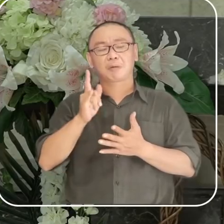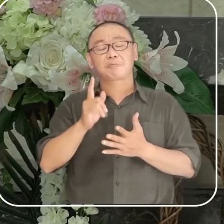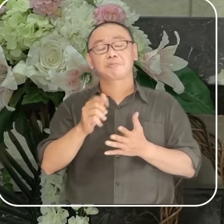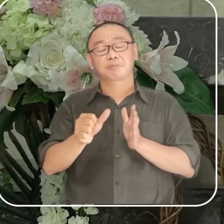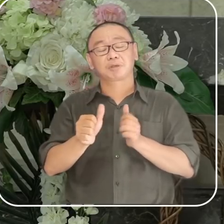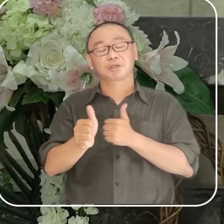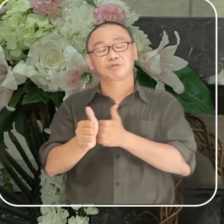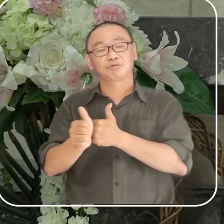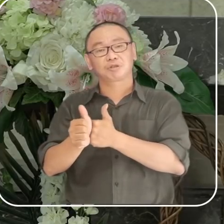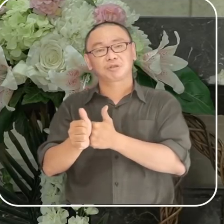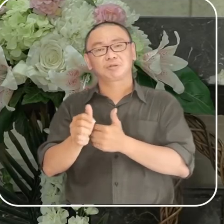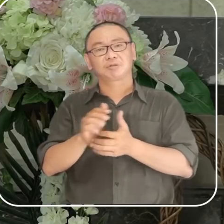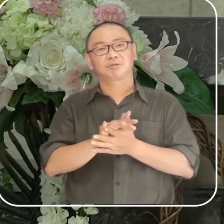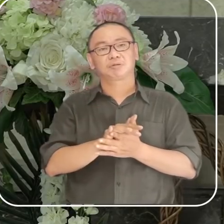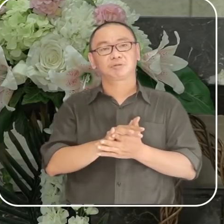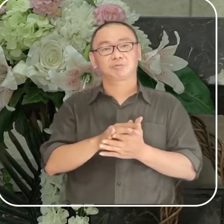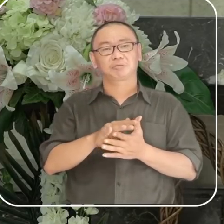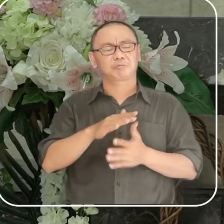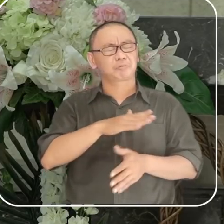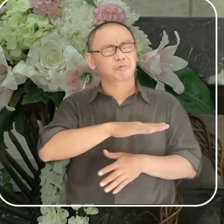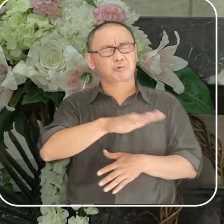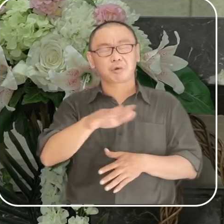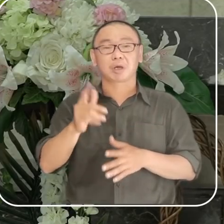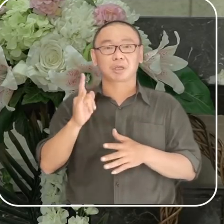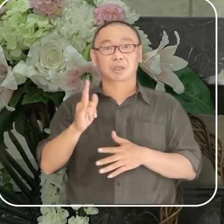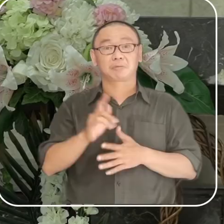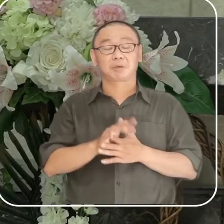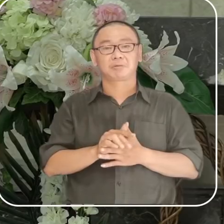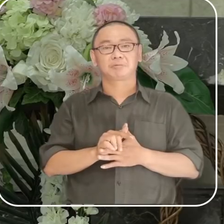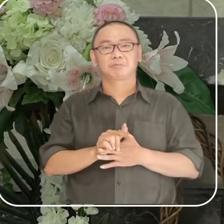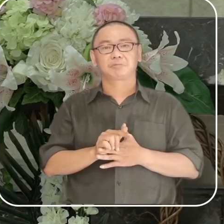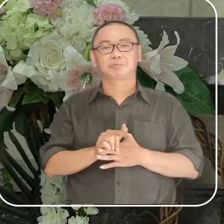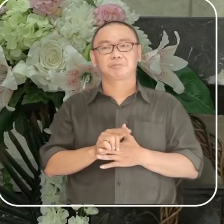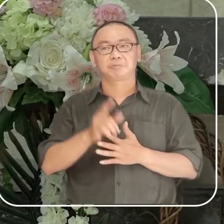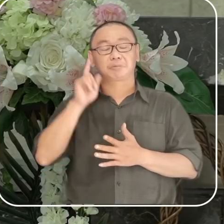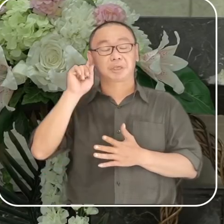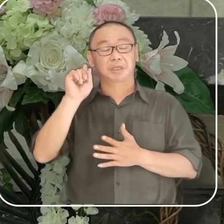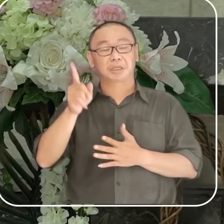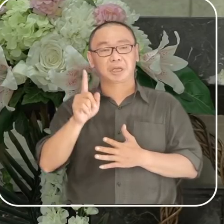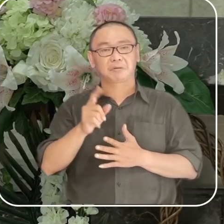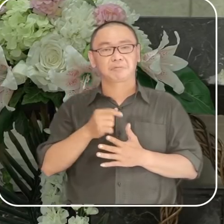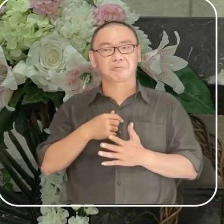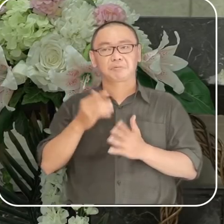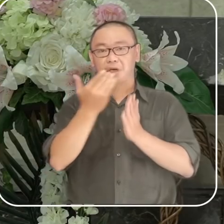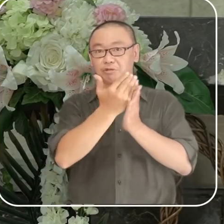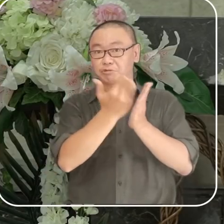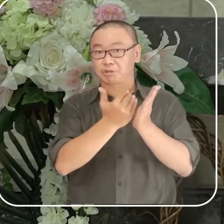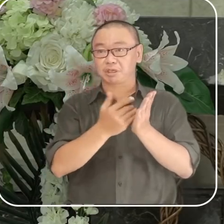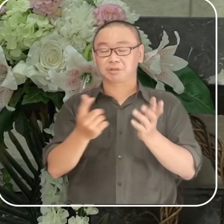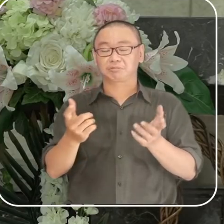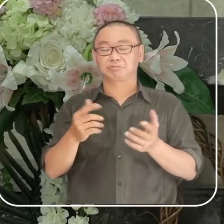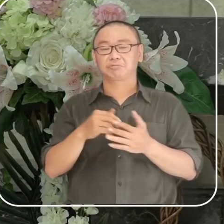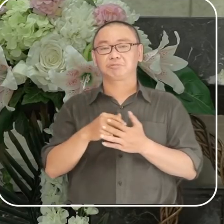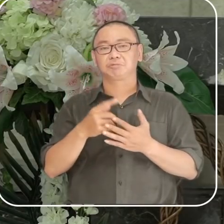mengikuti segala ketetapan, perintah, peraturan dan ketentuannya